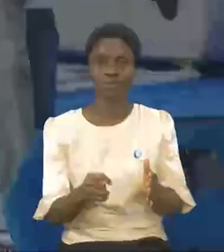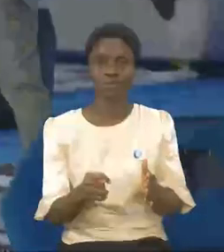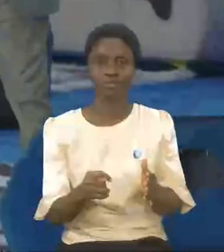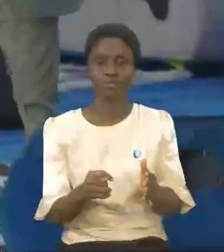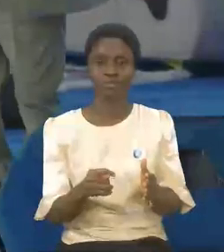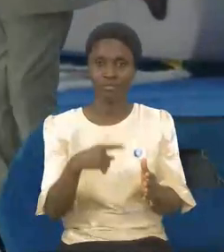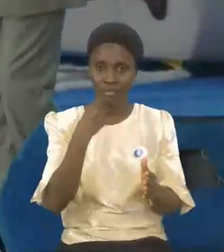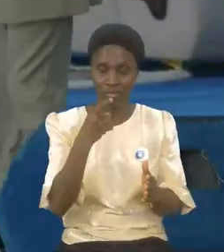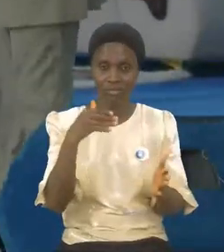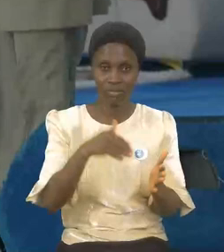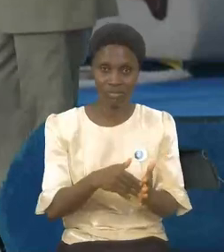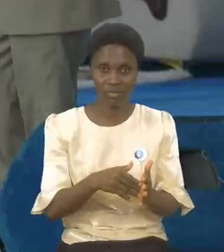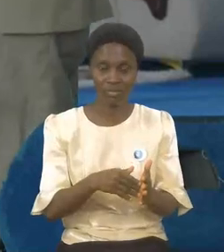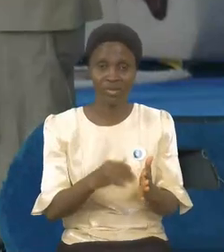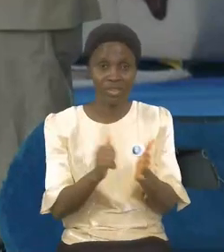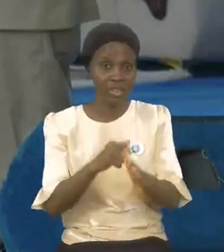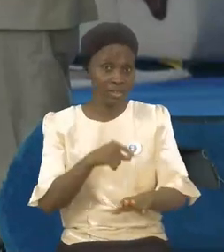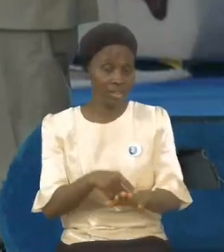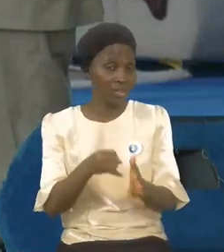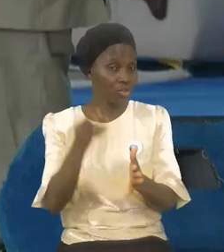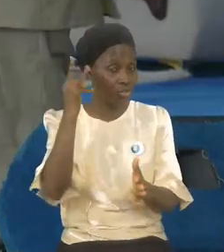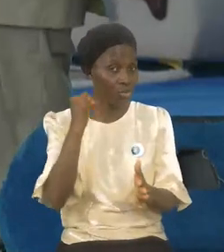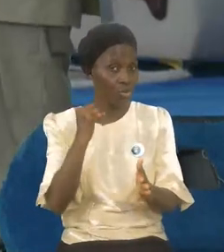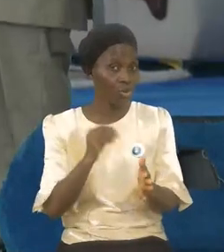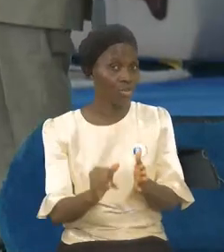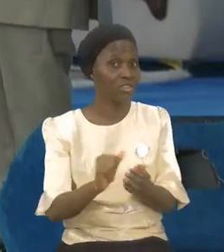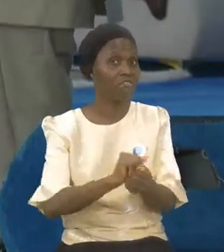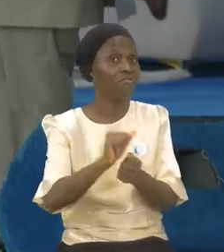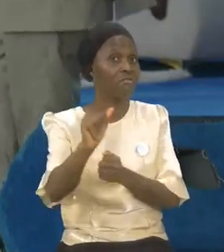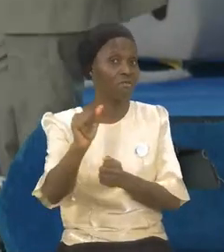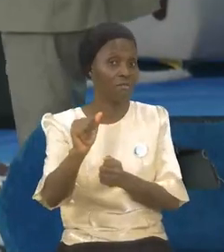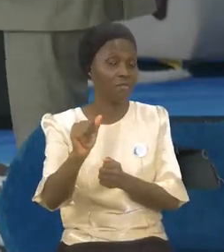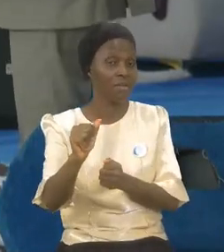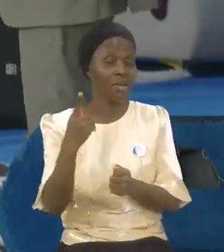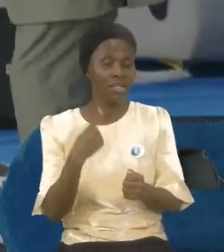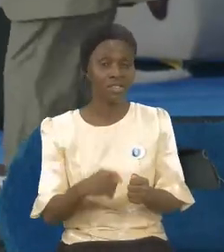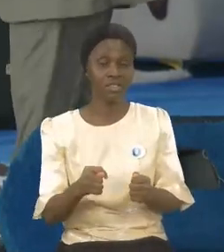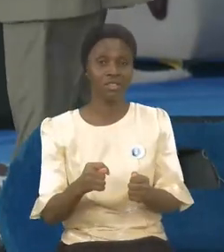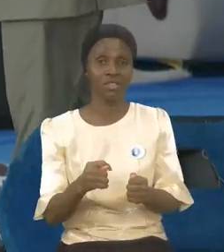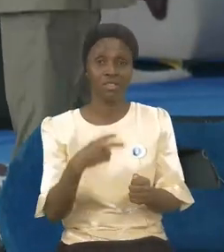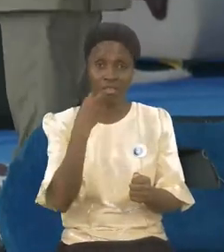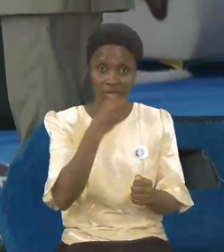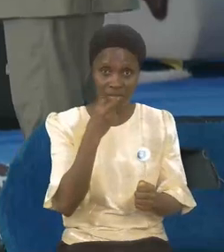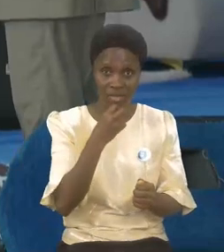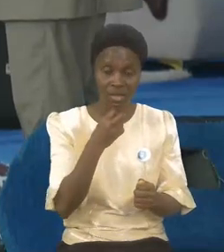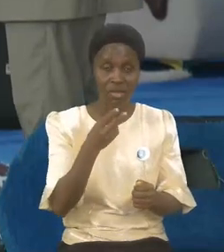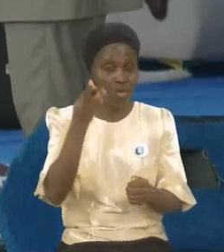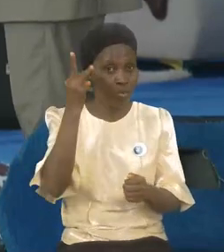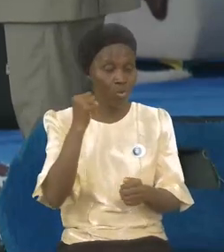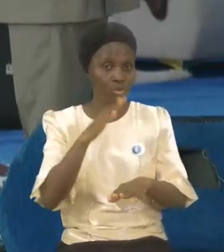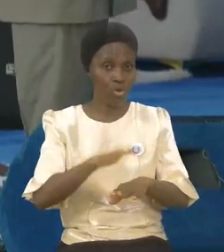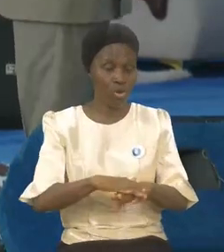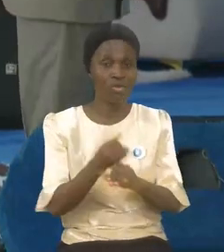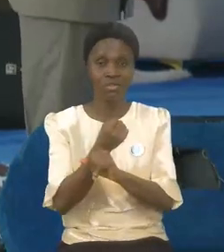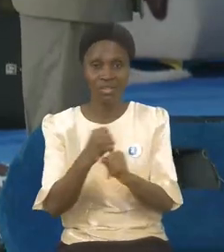des apôtres du chapitre 1 au 28. L'accent en ce temps-là, c'est